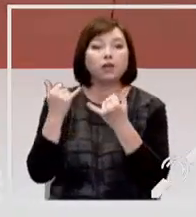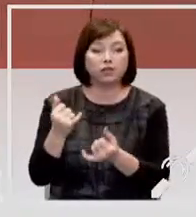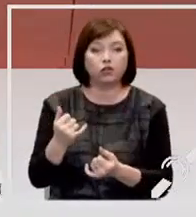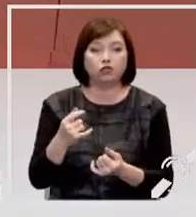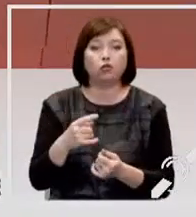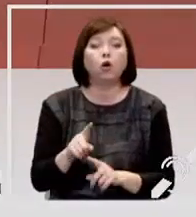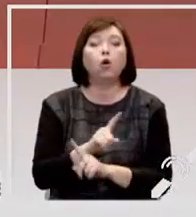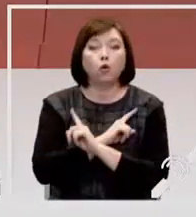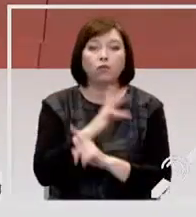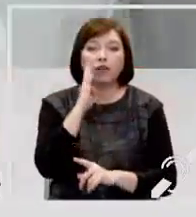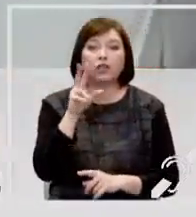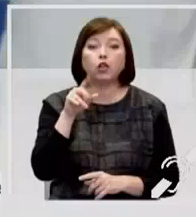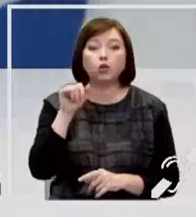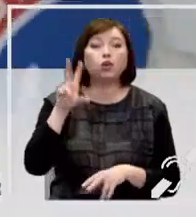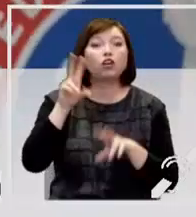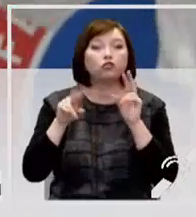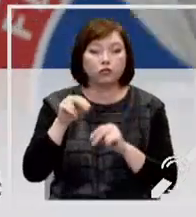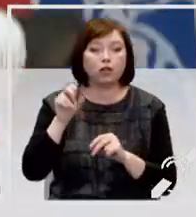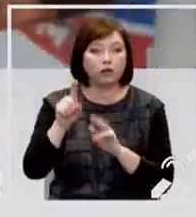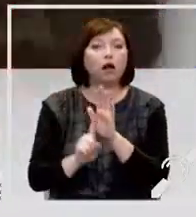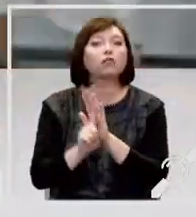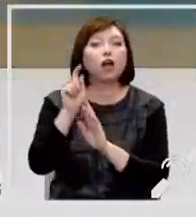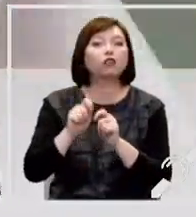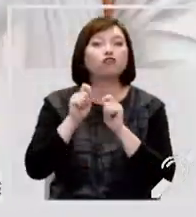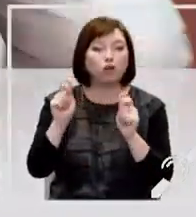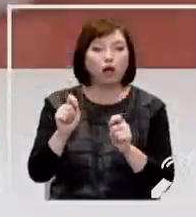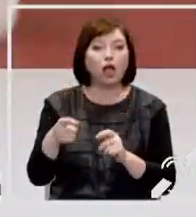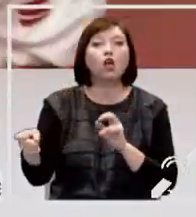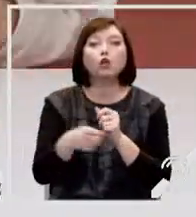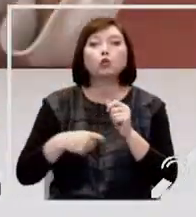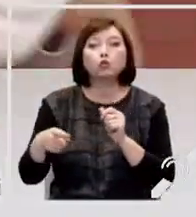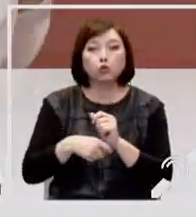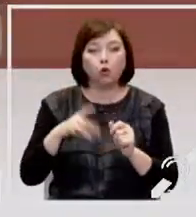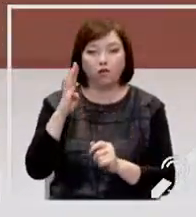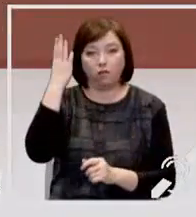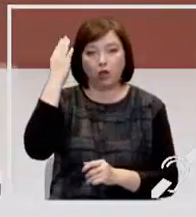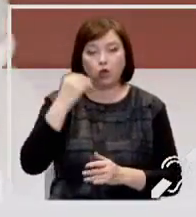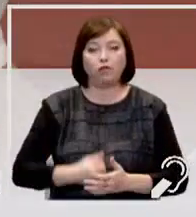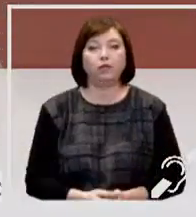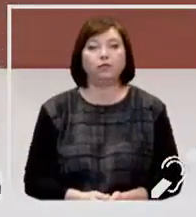regretatului Vasile Luca, considerat părintele judoului din Republica Moldova.